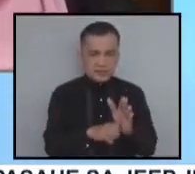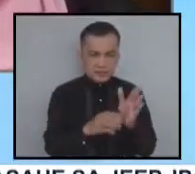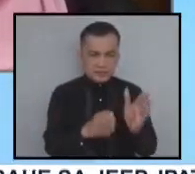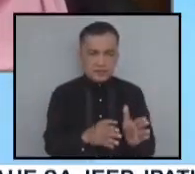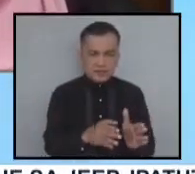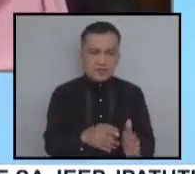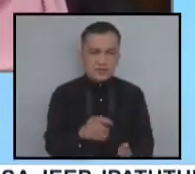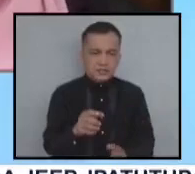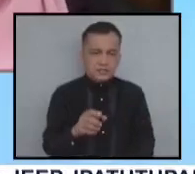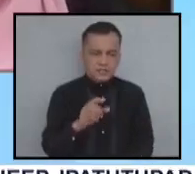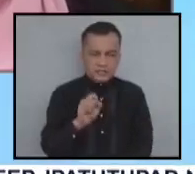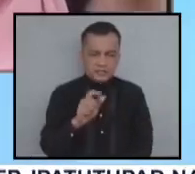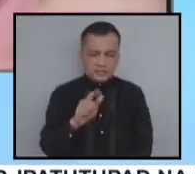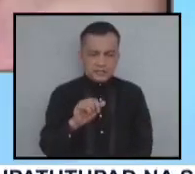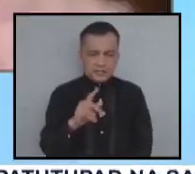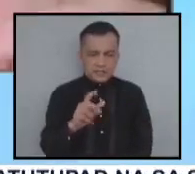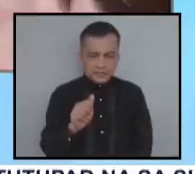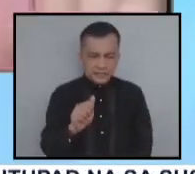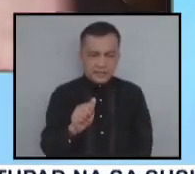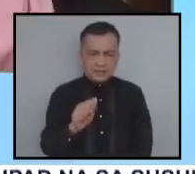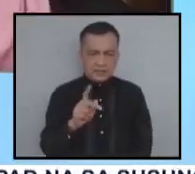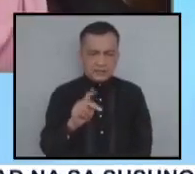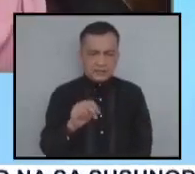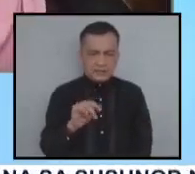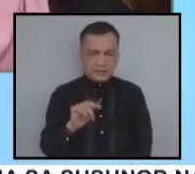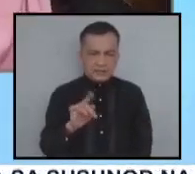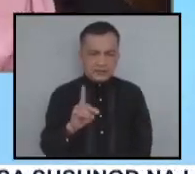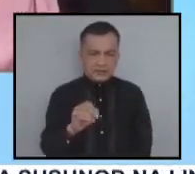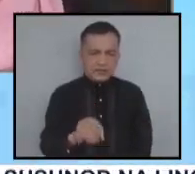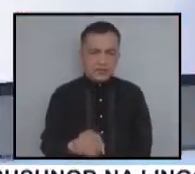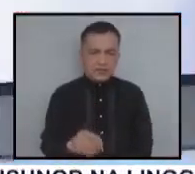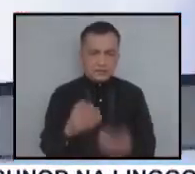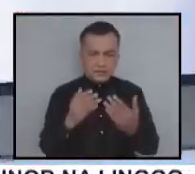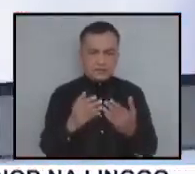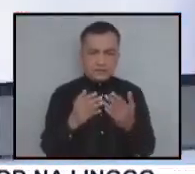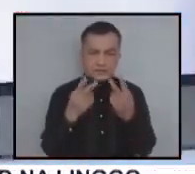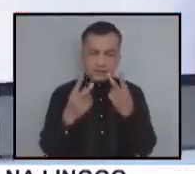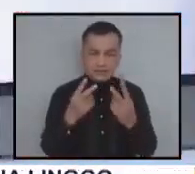Salika Maguindanao. Maraming salamat po sa inyo. See you in the fair! Salamat! Salamat!